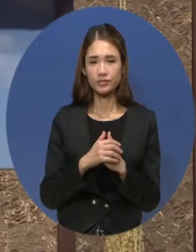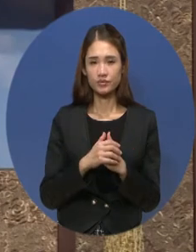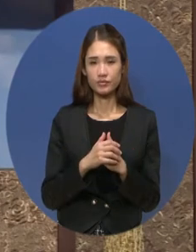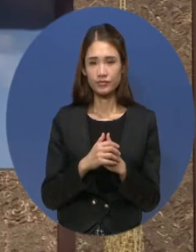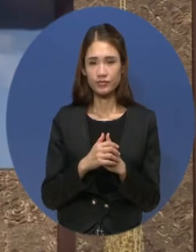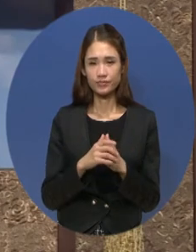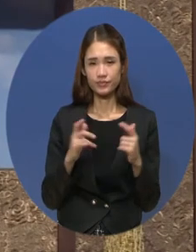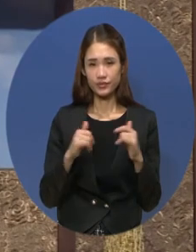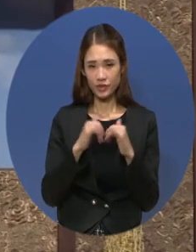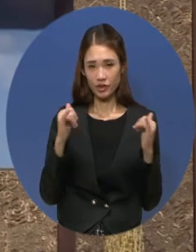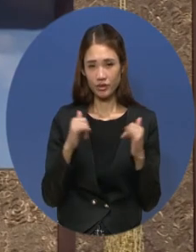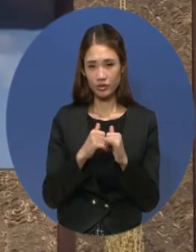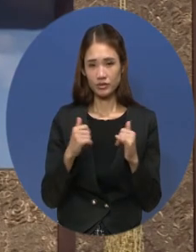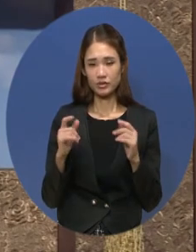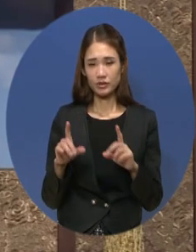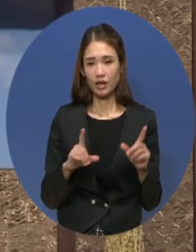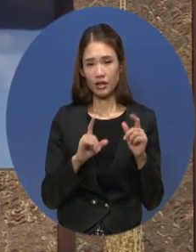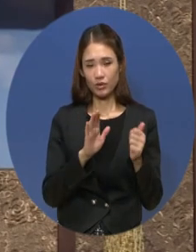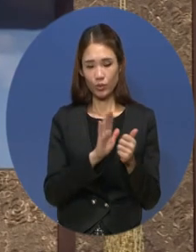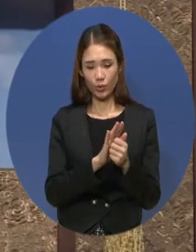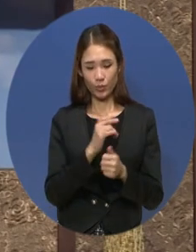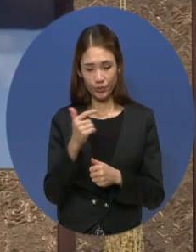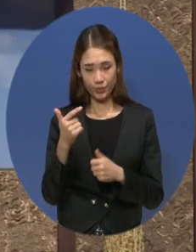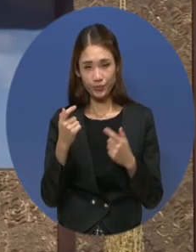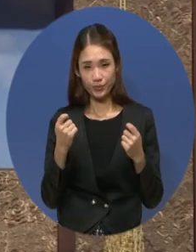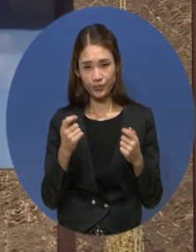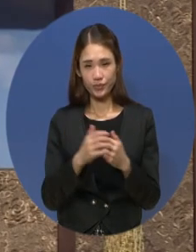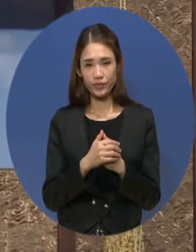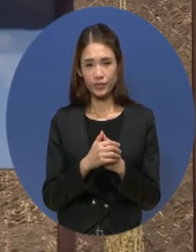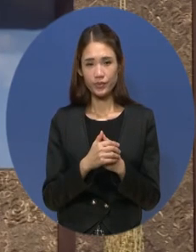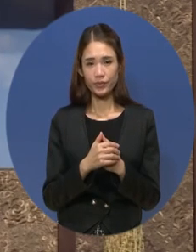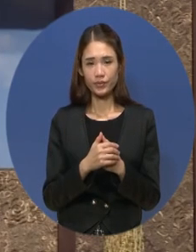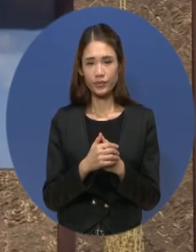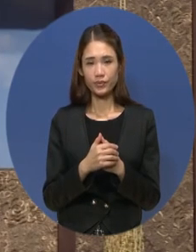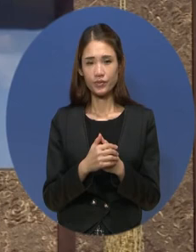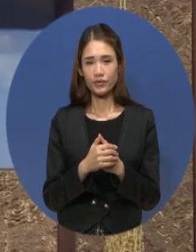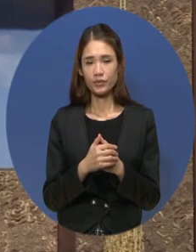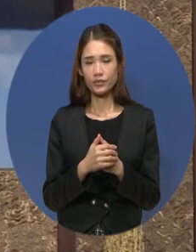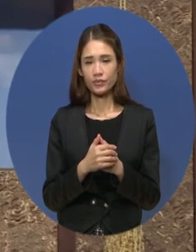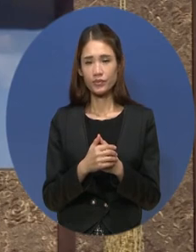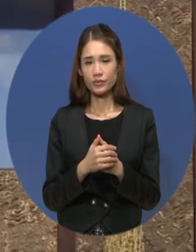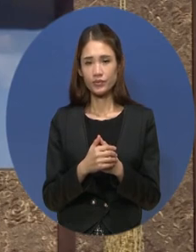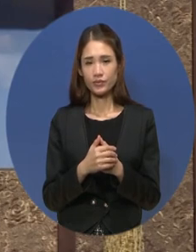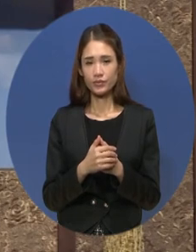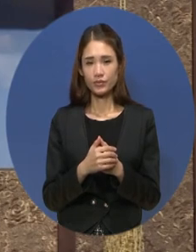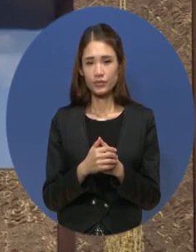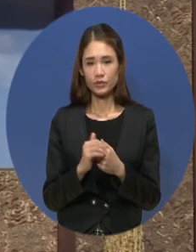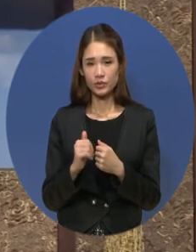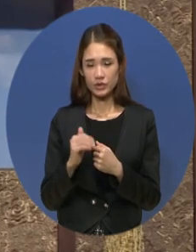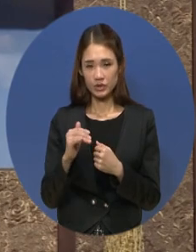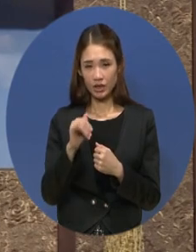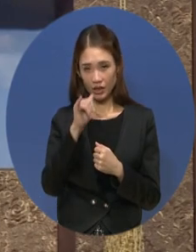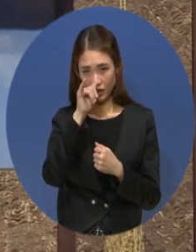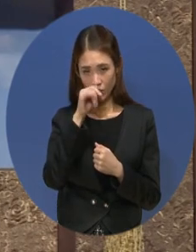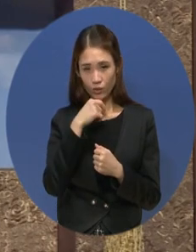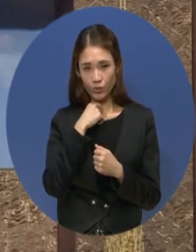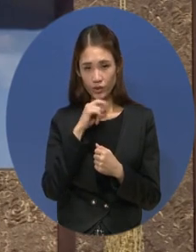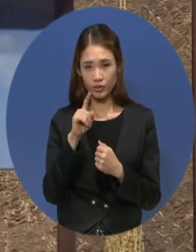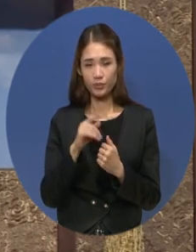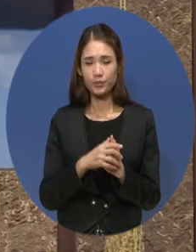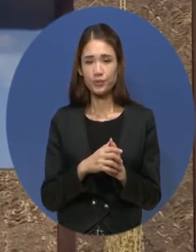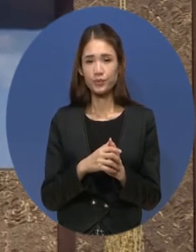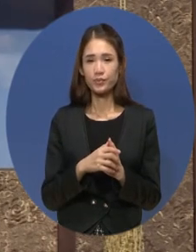지역사회에서 살아가는데 큰 도움이 되지 않을까 싶구요 그 다음에 저희가 내면서 부터 조금씩 진행하려고 하는 목표는